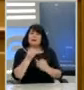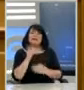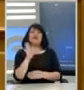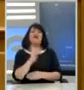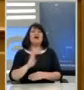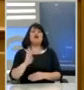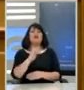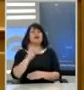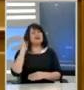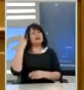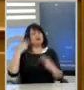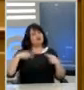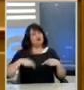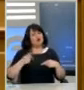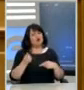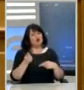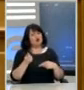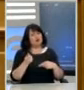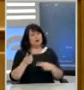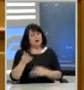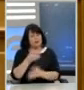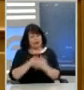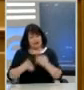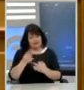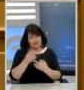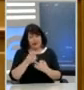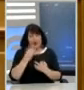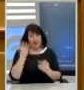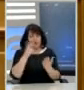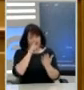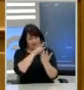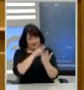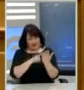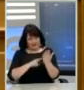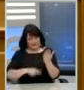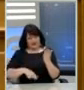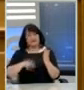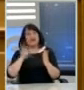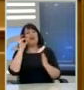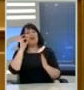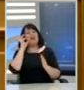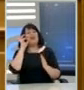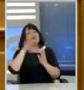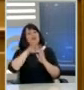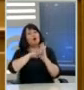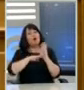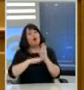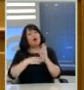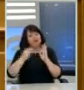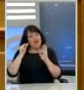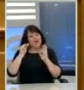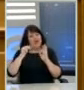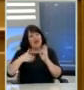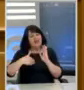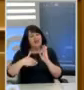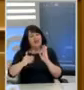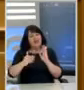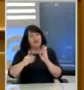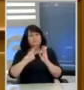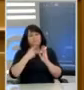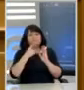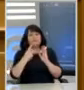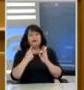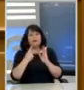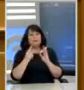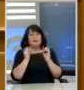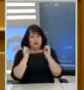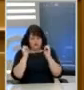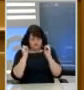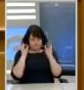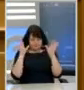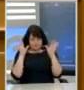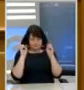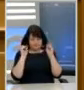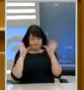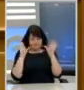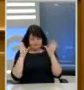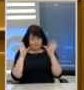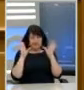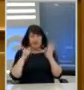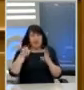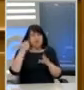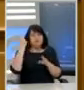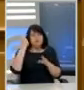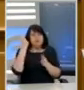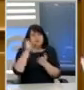Βαρουφάκη ότι όταν διάβασε το πρόγραμμα της Θεσσαλονίκης έβγαζε, λέει, ατμό από τα αυτιά του γιατί έγραφα